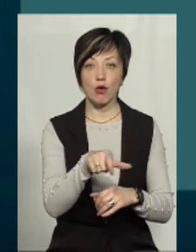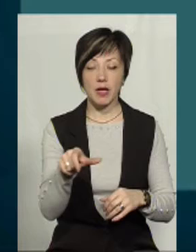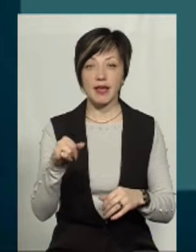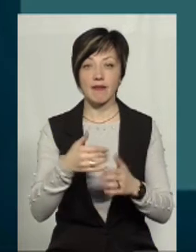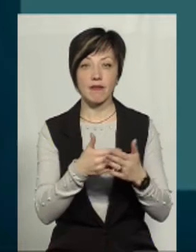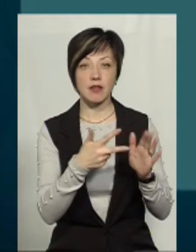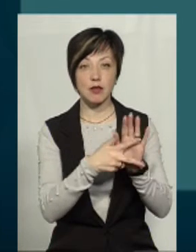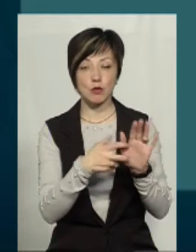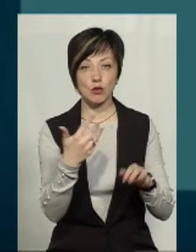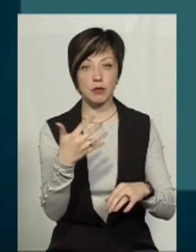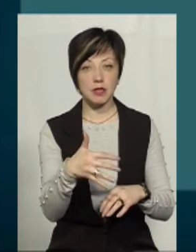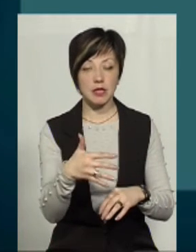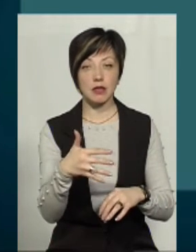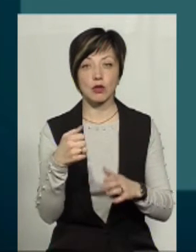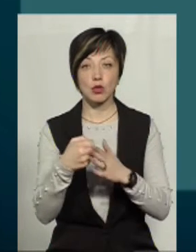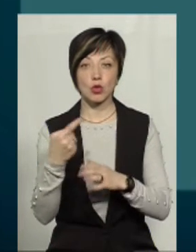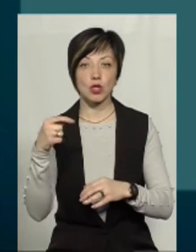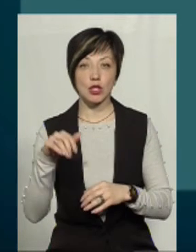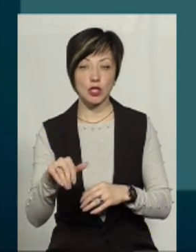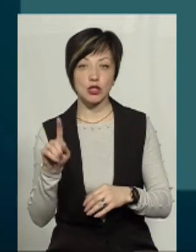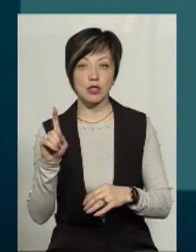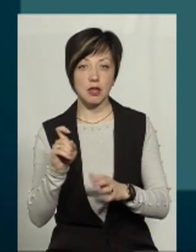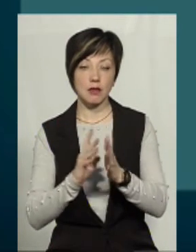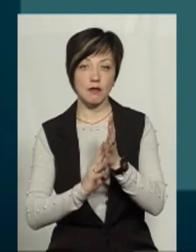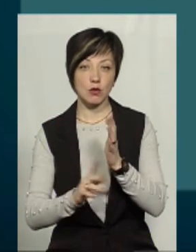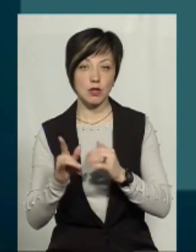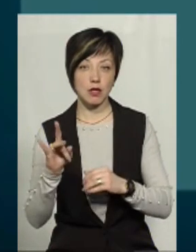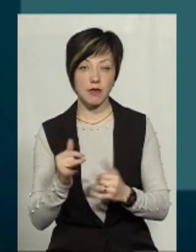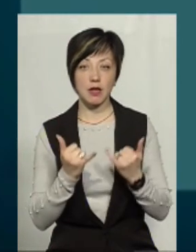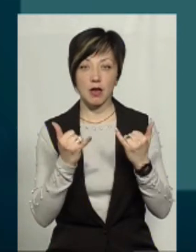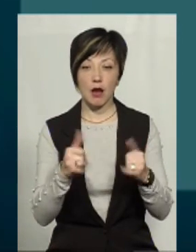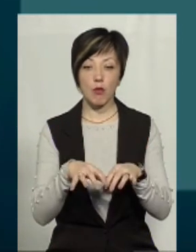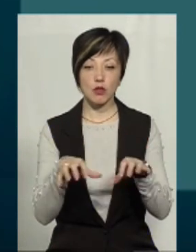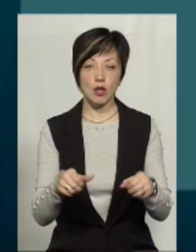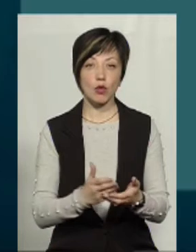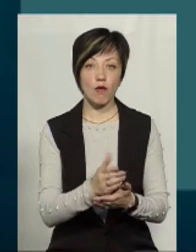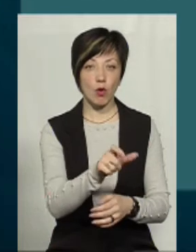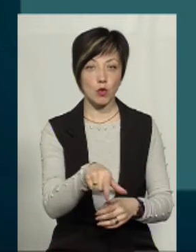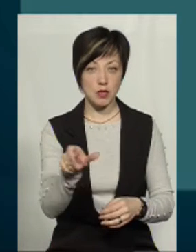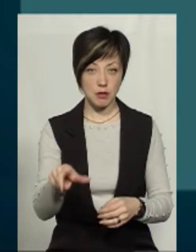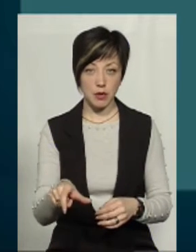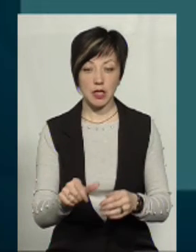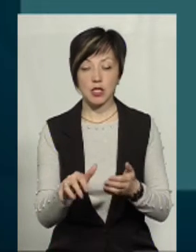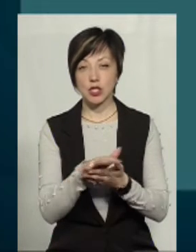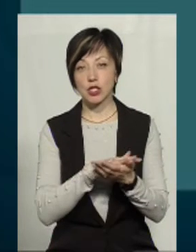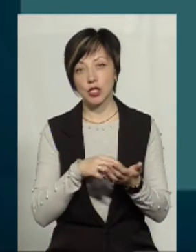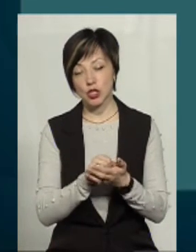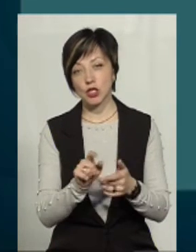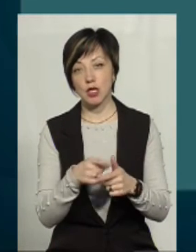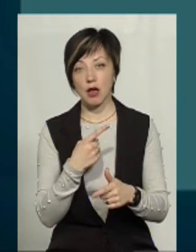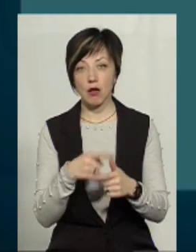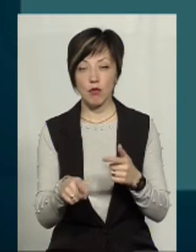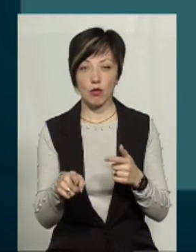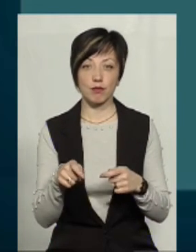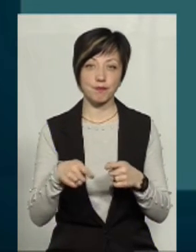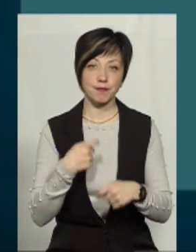від 850 до 1190 гривень для посадових осіб. Знищення або пошкодження